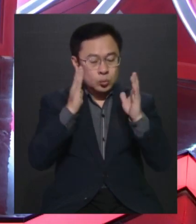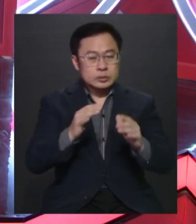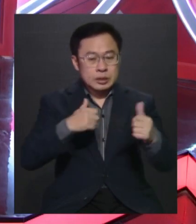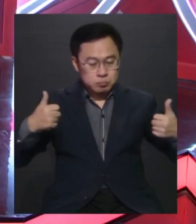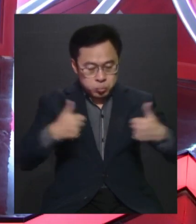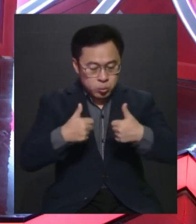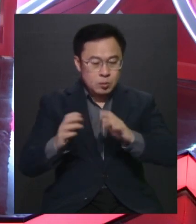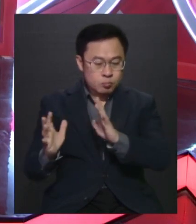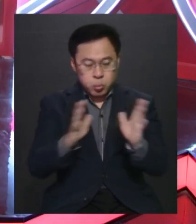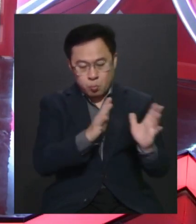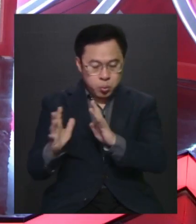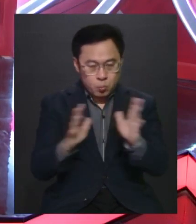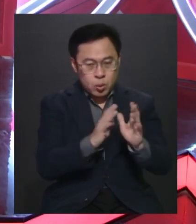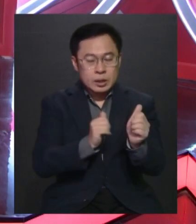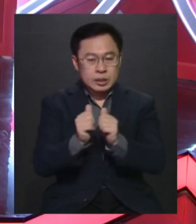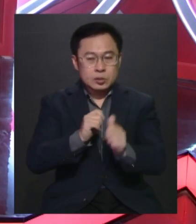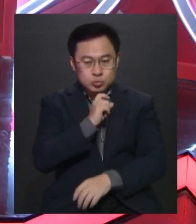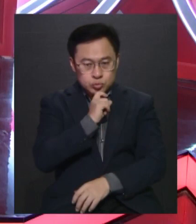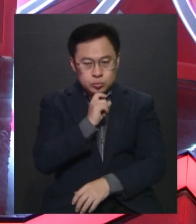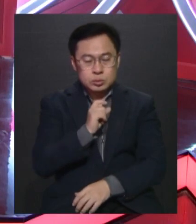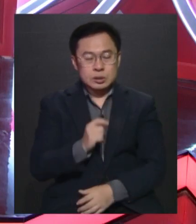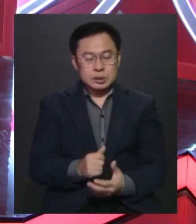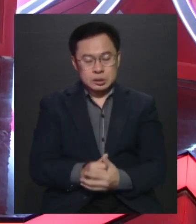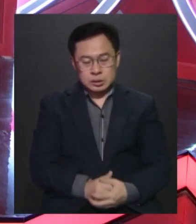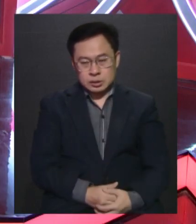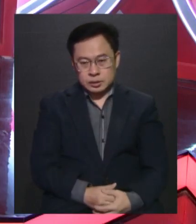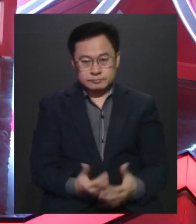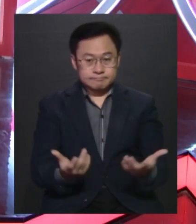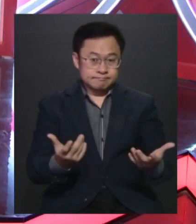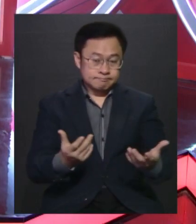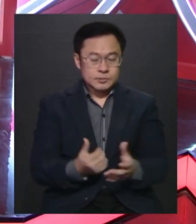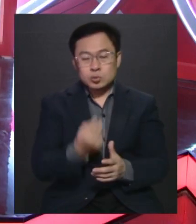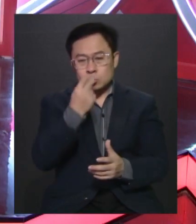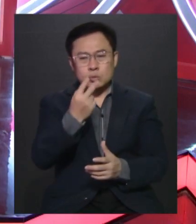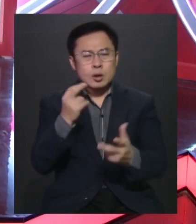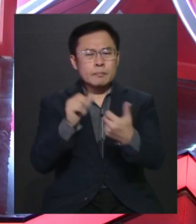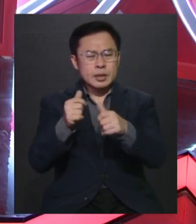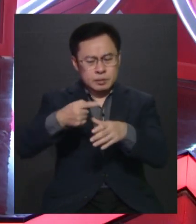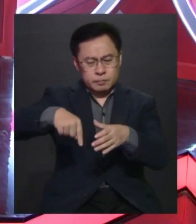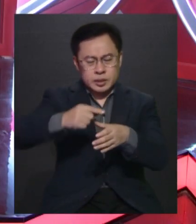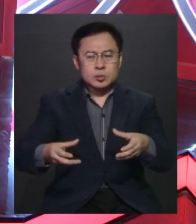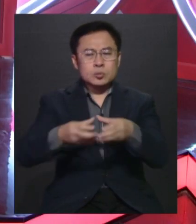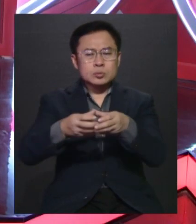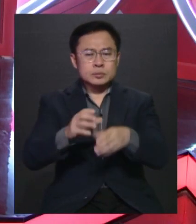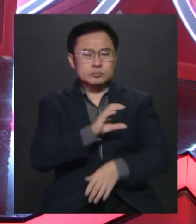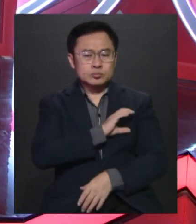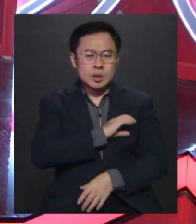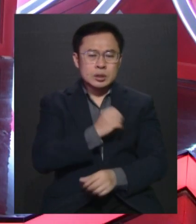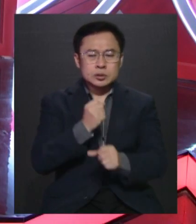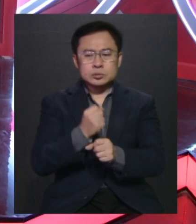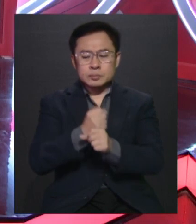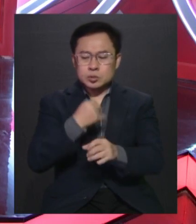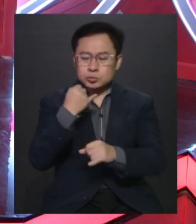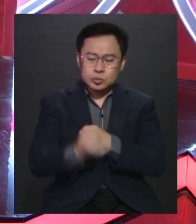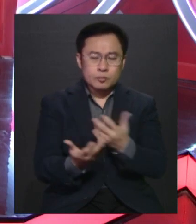ำแต่พอเหลือ10คนเนี่ยมันไม่ไหวแล้วไง ถูกต้อง นะคะก็รอติดตามเอาใจช่วยรอกลุ่มทุนที่แถลงข่าวเปิดตัวไป ใช่ นะ